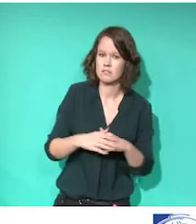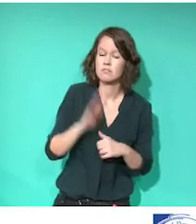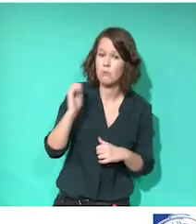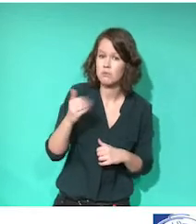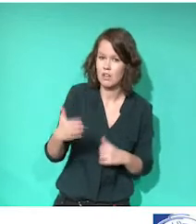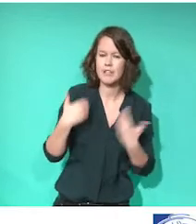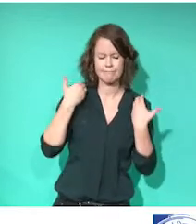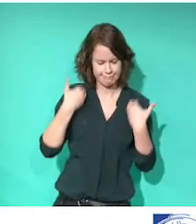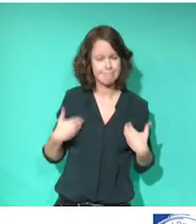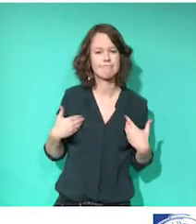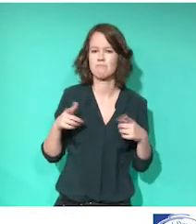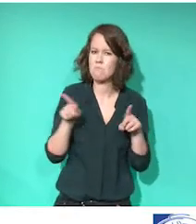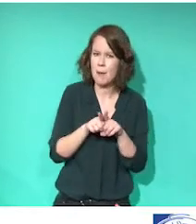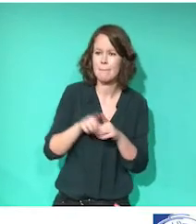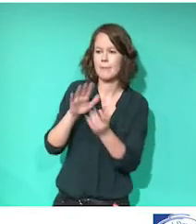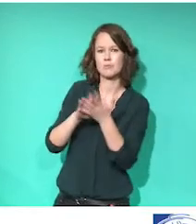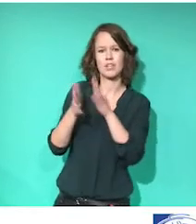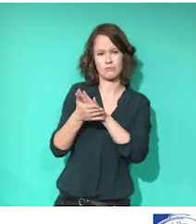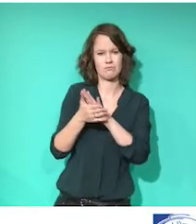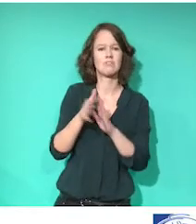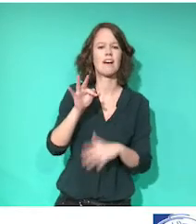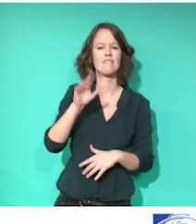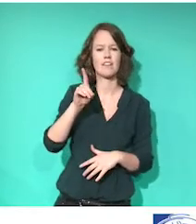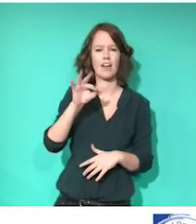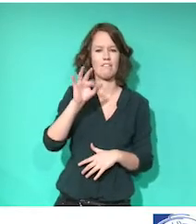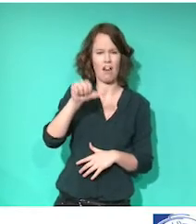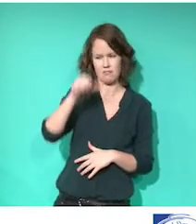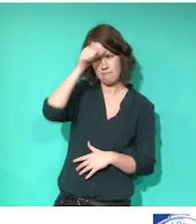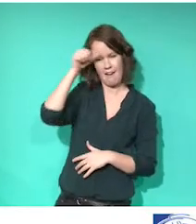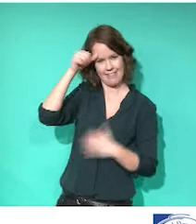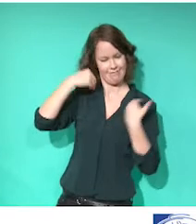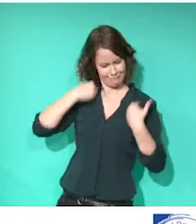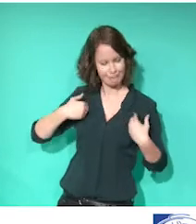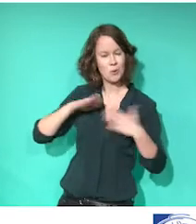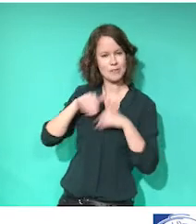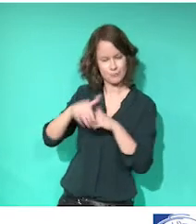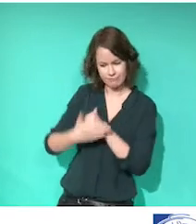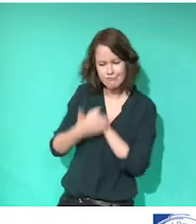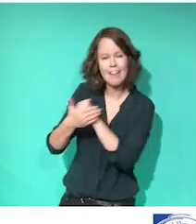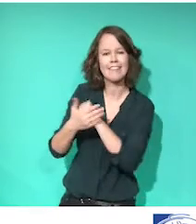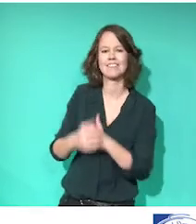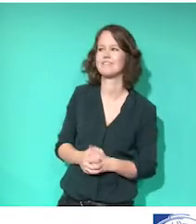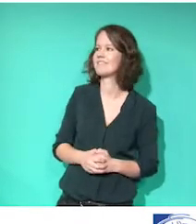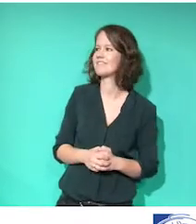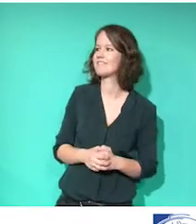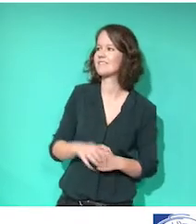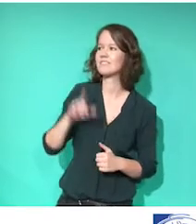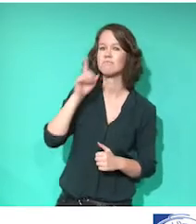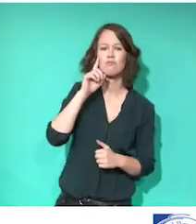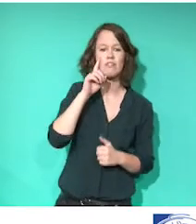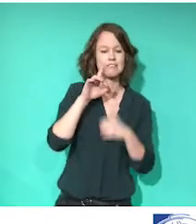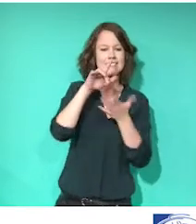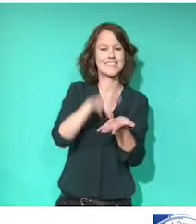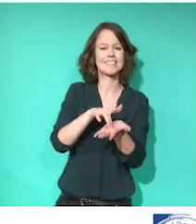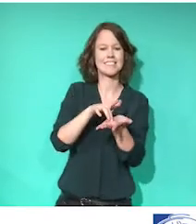décidé de continuer à marrainer FDFA et de leur apporter toute l'aide qui sera à mon pouvoir. Car comme je l'ai déclaré sur le